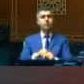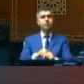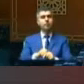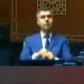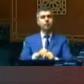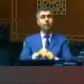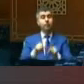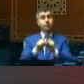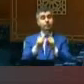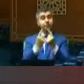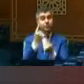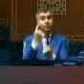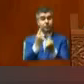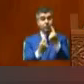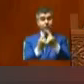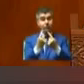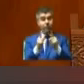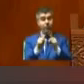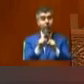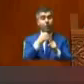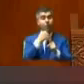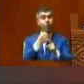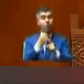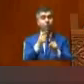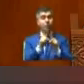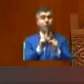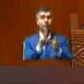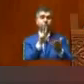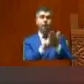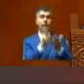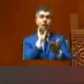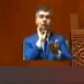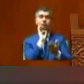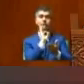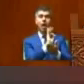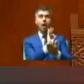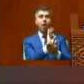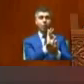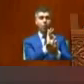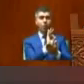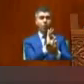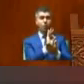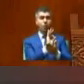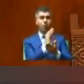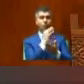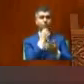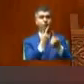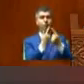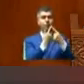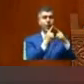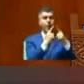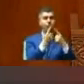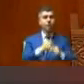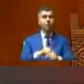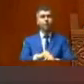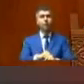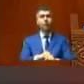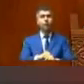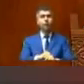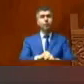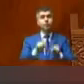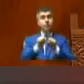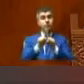كتكون اما عندها نظام صرف ثابت واللي تيكون مرتبط بعملة أو بسلة من العملات، وكاين اللي